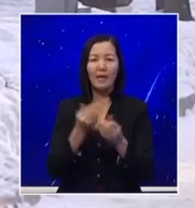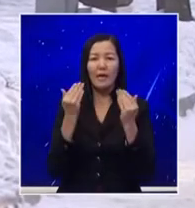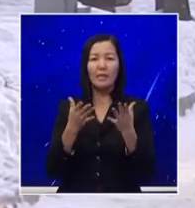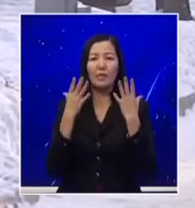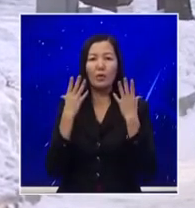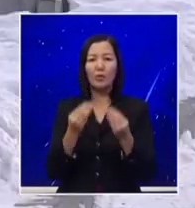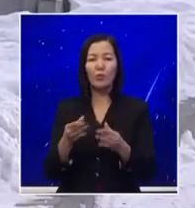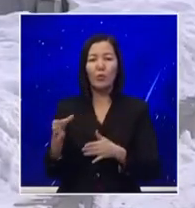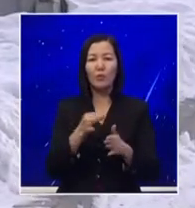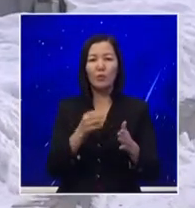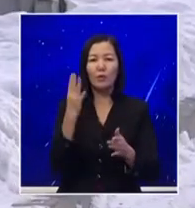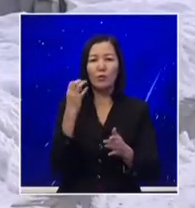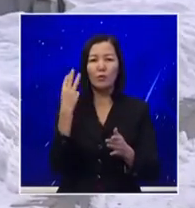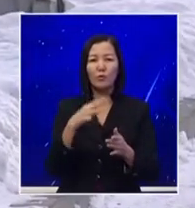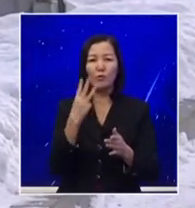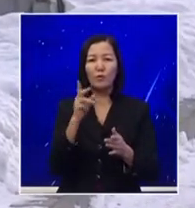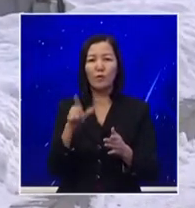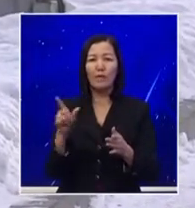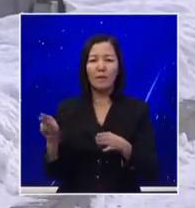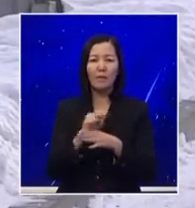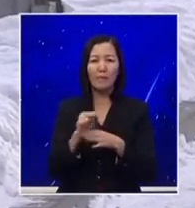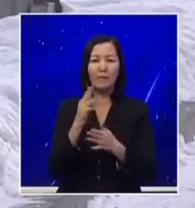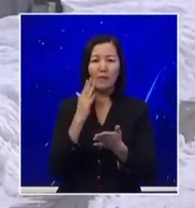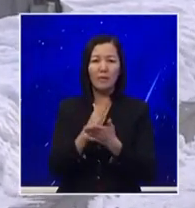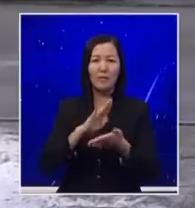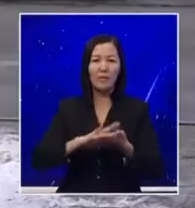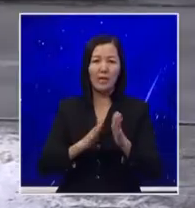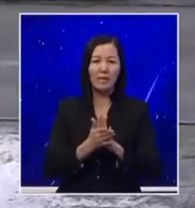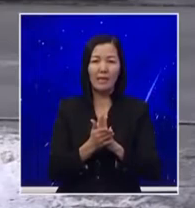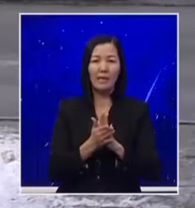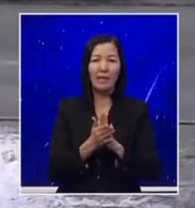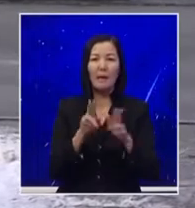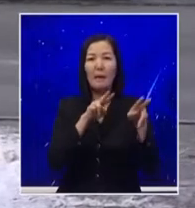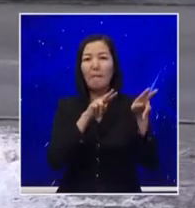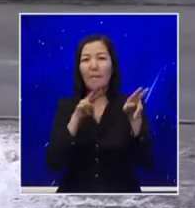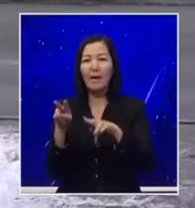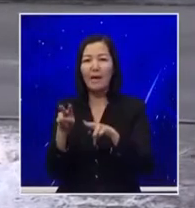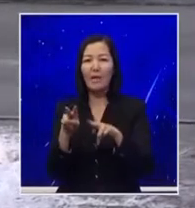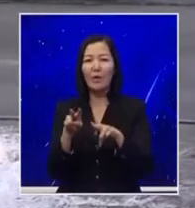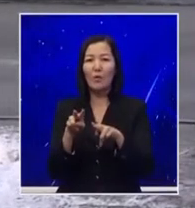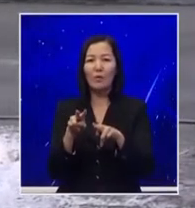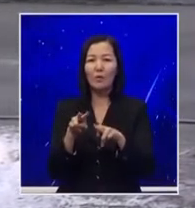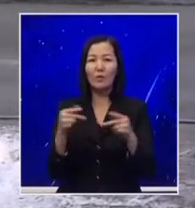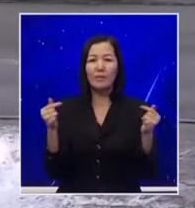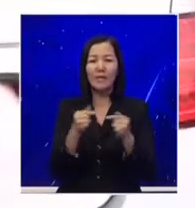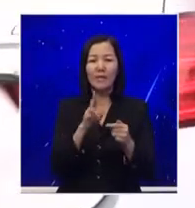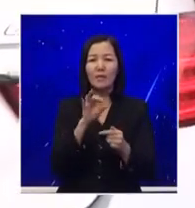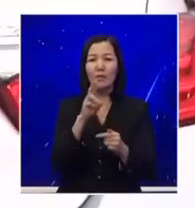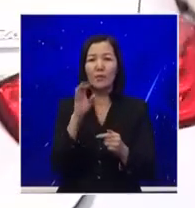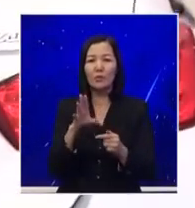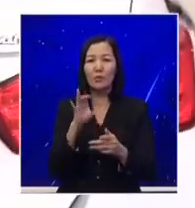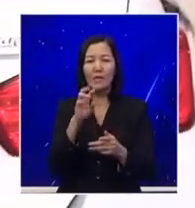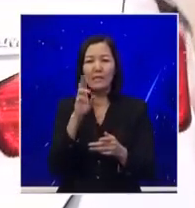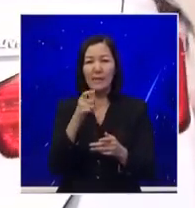кетсек, қазіргі таңда облыста 434 адам ем қабылдап жатыр. Эпиджағдайды бақылау матрицасына сәйкес Көксу, Ескелді,